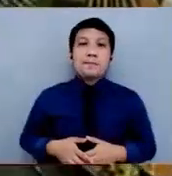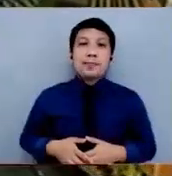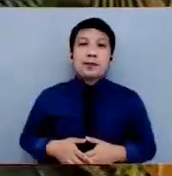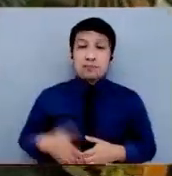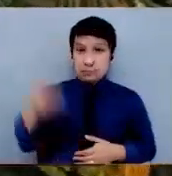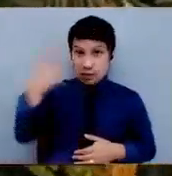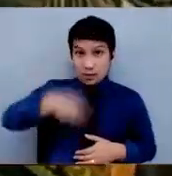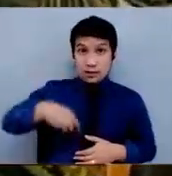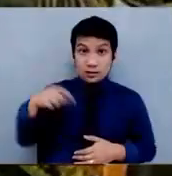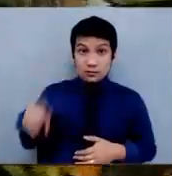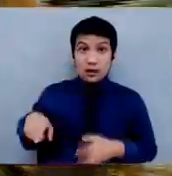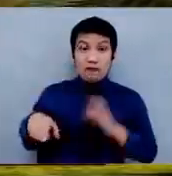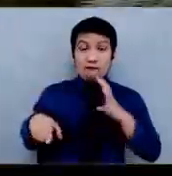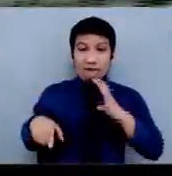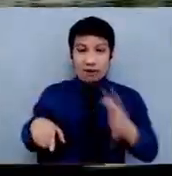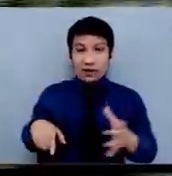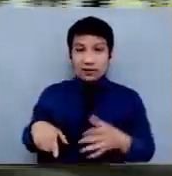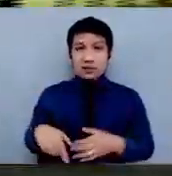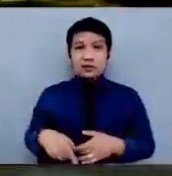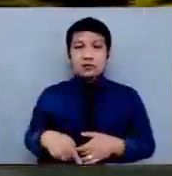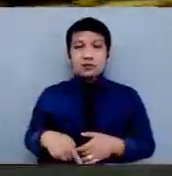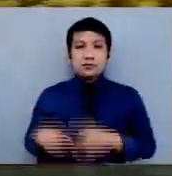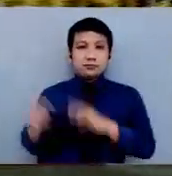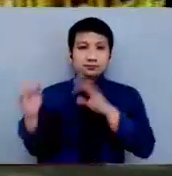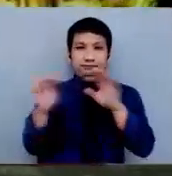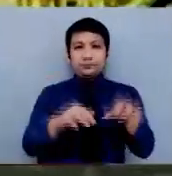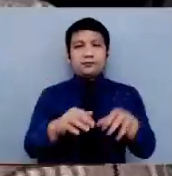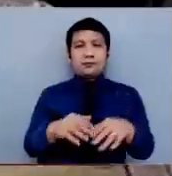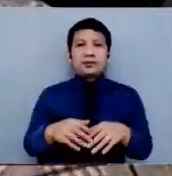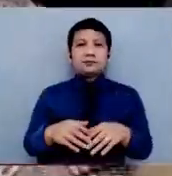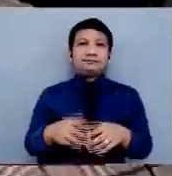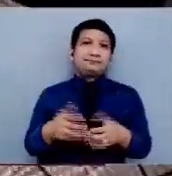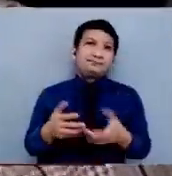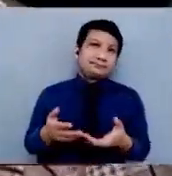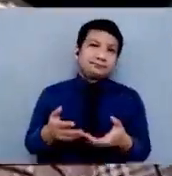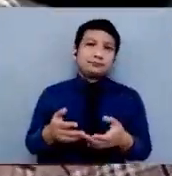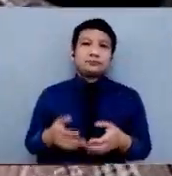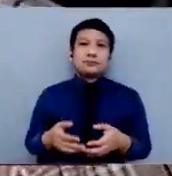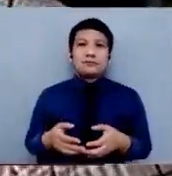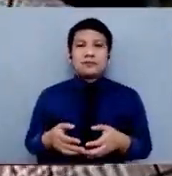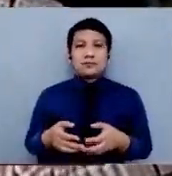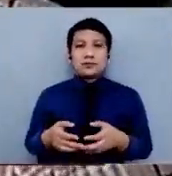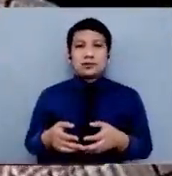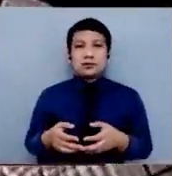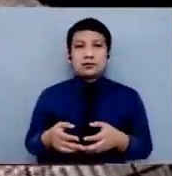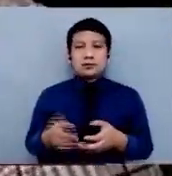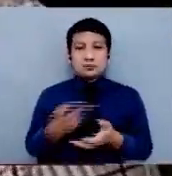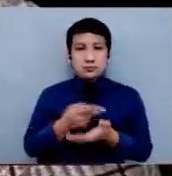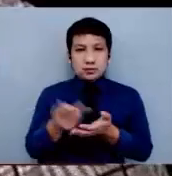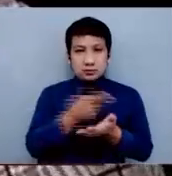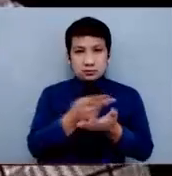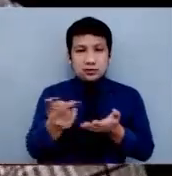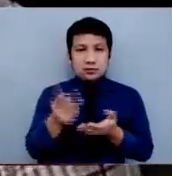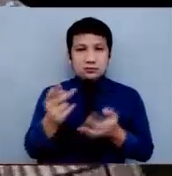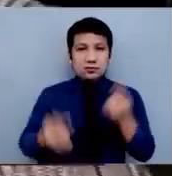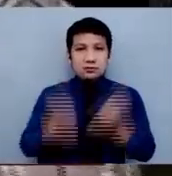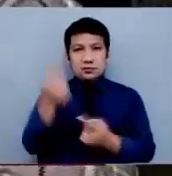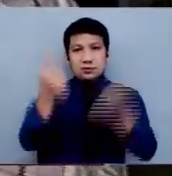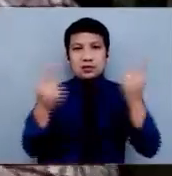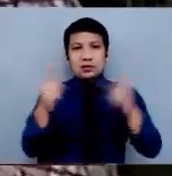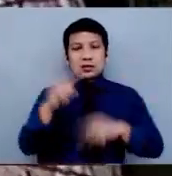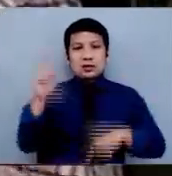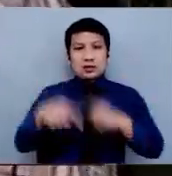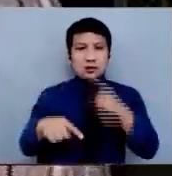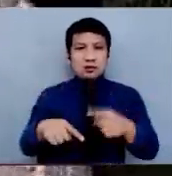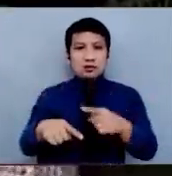Mas maganda yung ano yung minsan kasi nadadala ako yung minsan mga sablay, okay. Yung mga ibang fireworks ay sumindi. Kaya dito